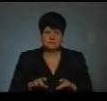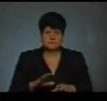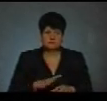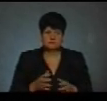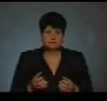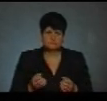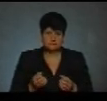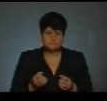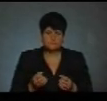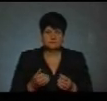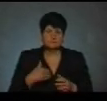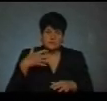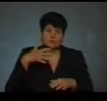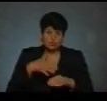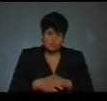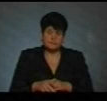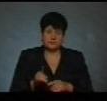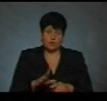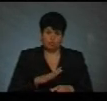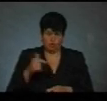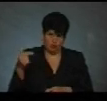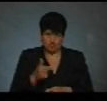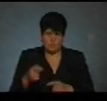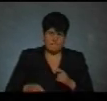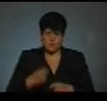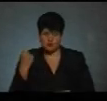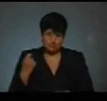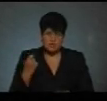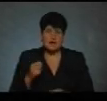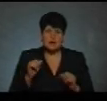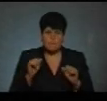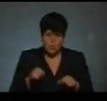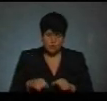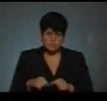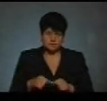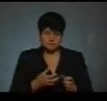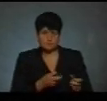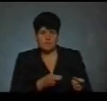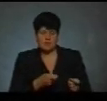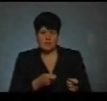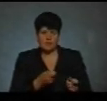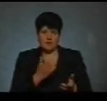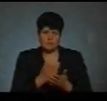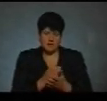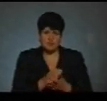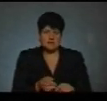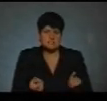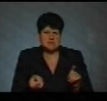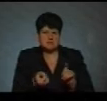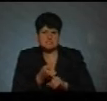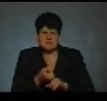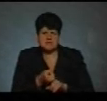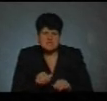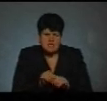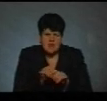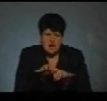ми розуміємо, що було грубе порушення, яке могло потягнути за собою зараження великої кількості